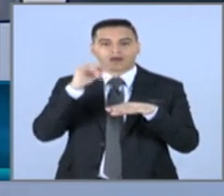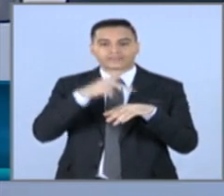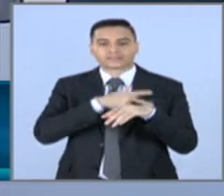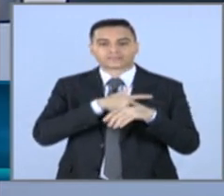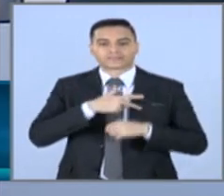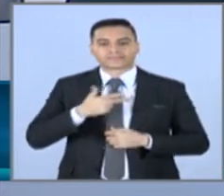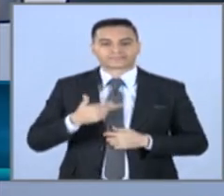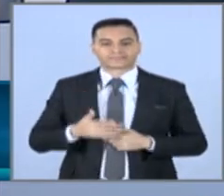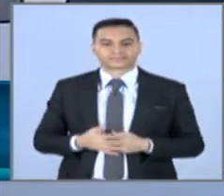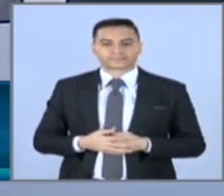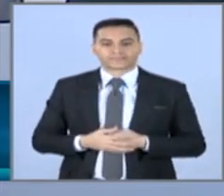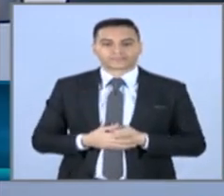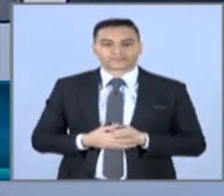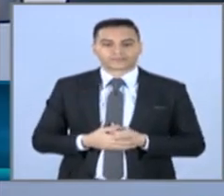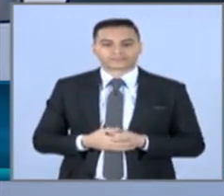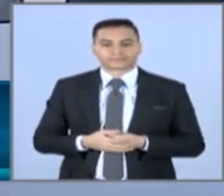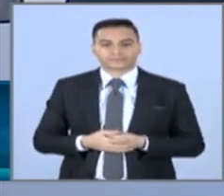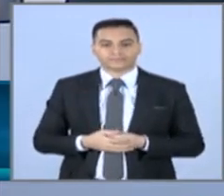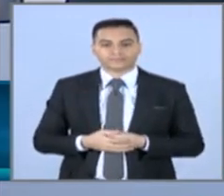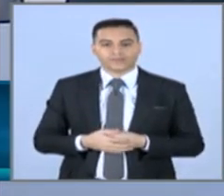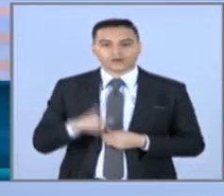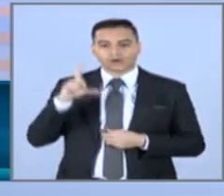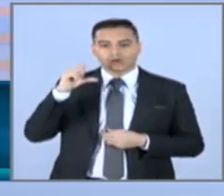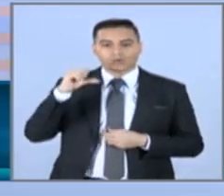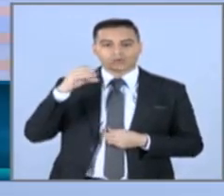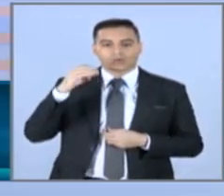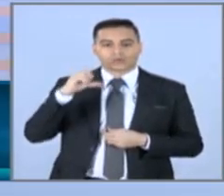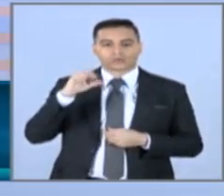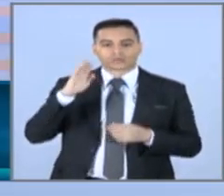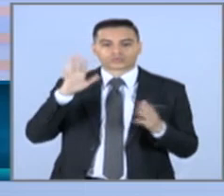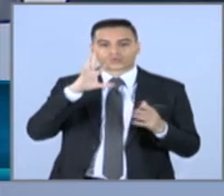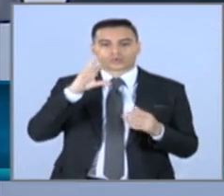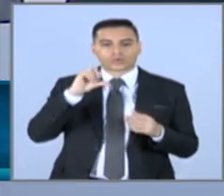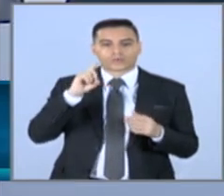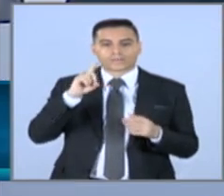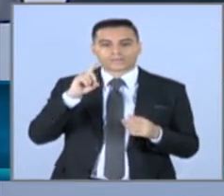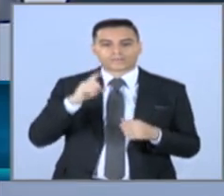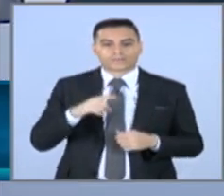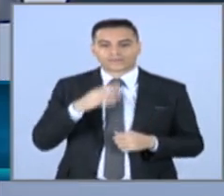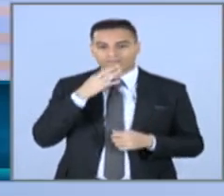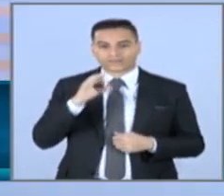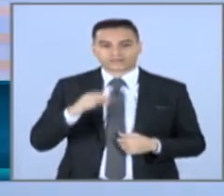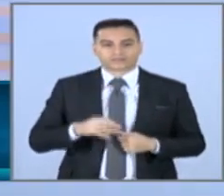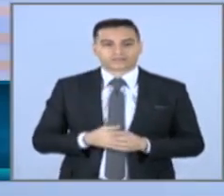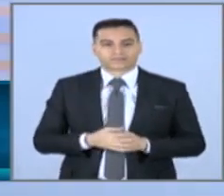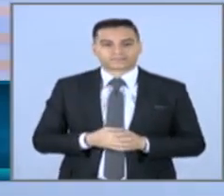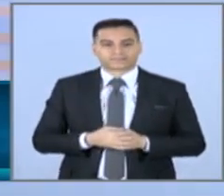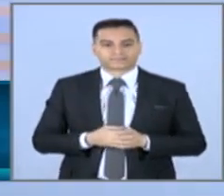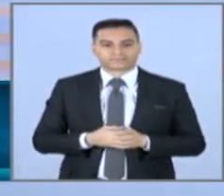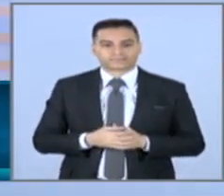هي؟ لوجوس هوب 1973؟ أيوة. محمد إجابتك؟ فرنسا.